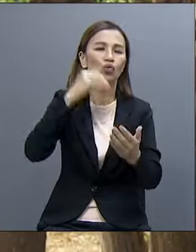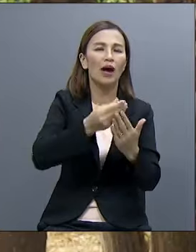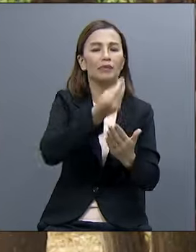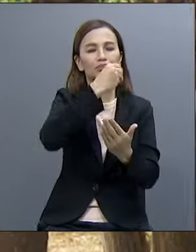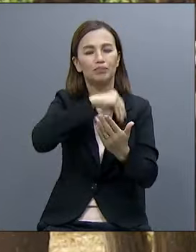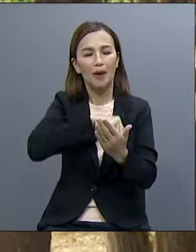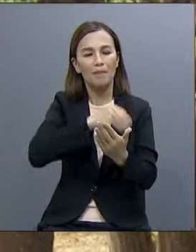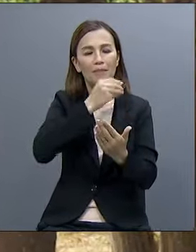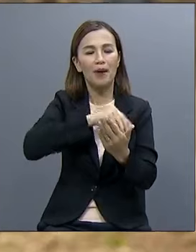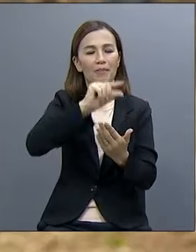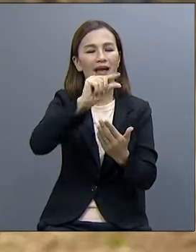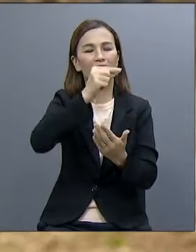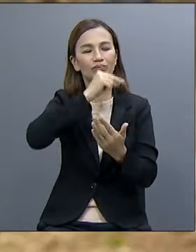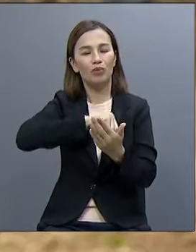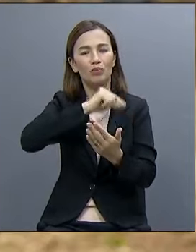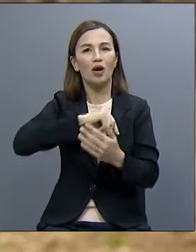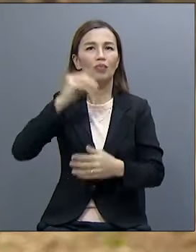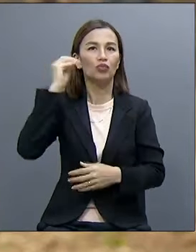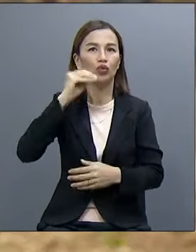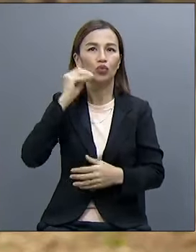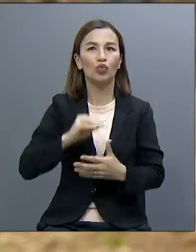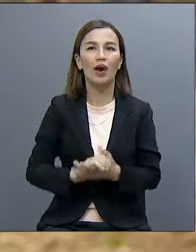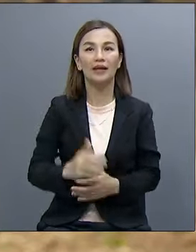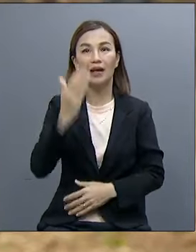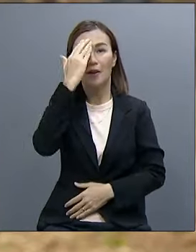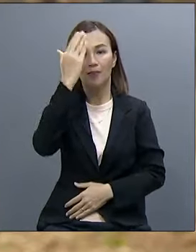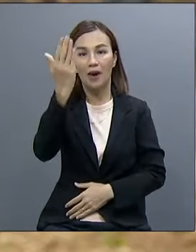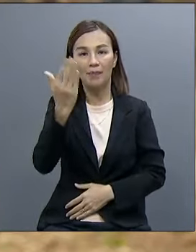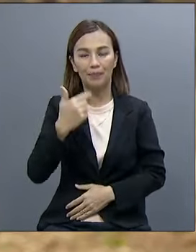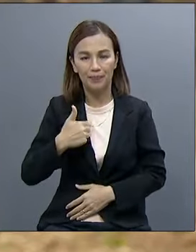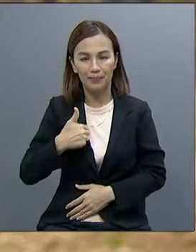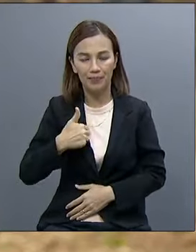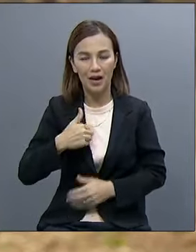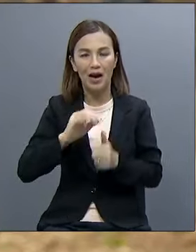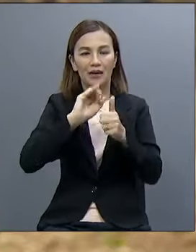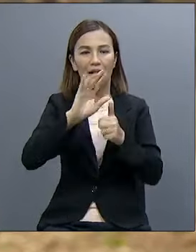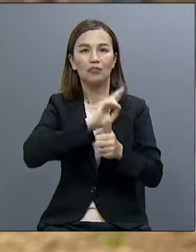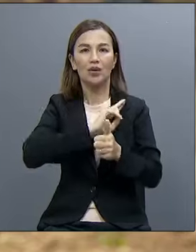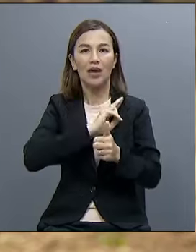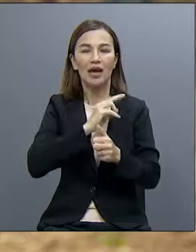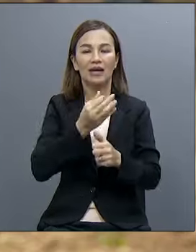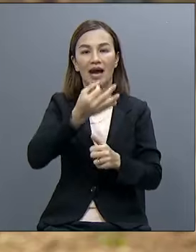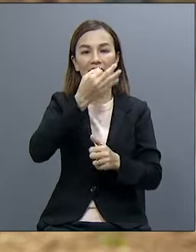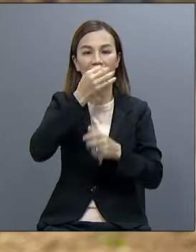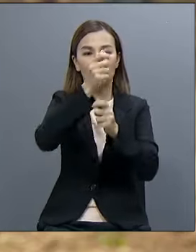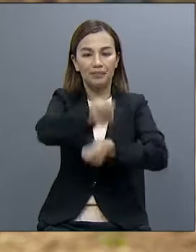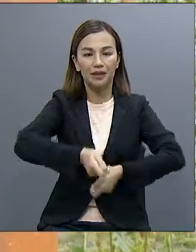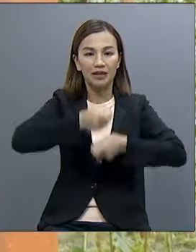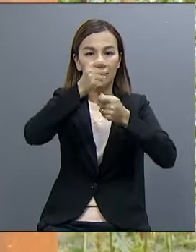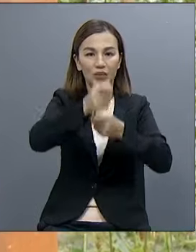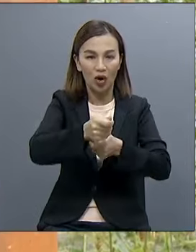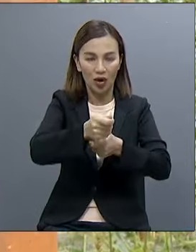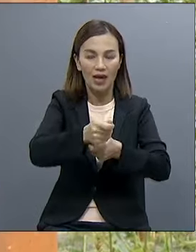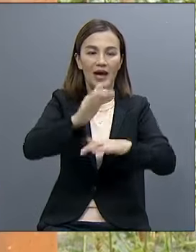สวัสดีครับผมนายพิญญาศรีสาหร่ายครับอาชีพทำเป็นเกษตรกรผสมผสานทำเกษตรอินทรีย์